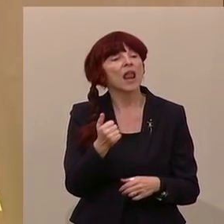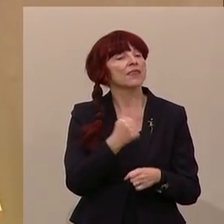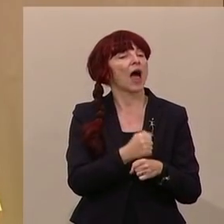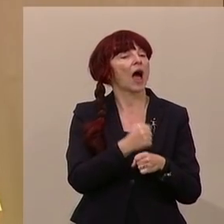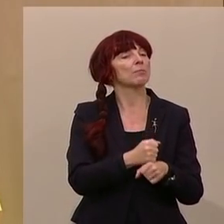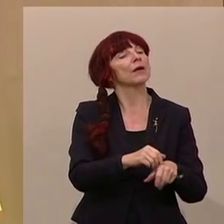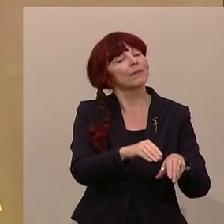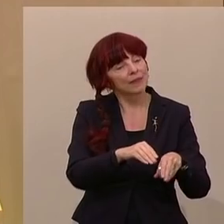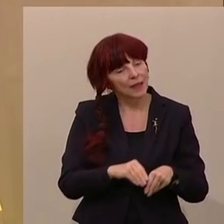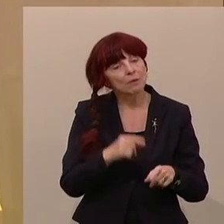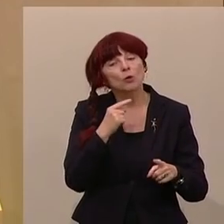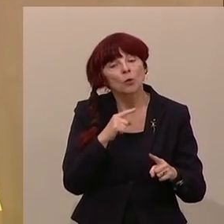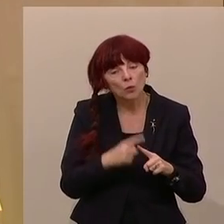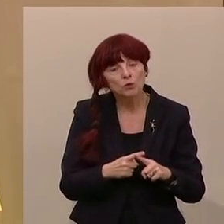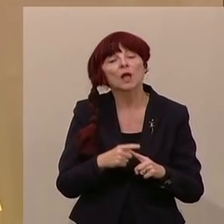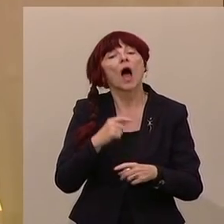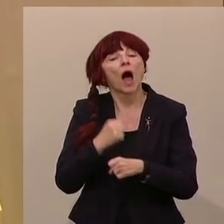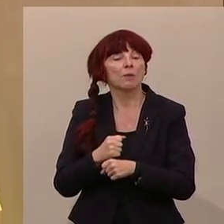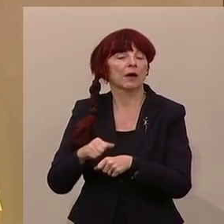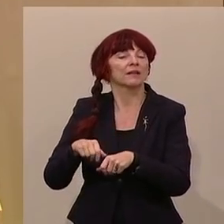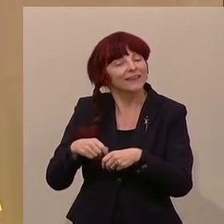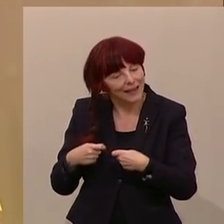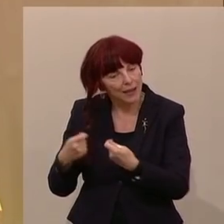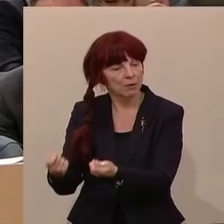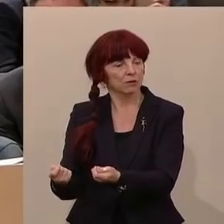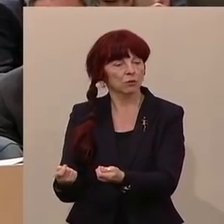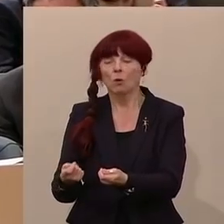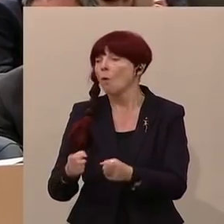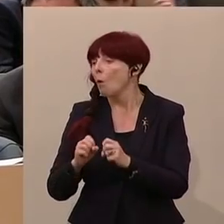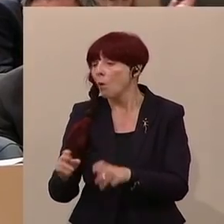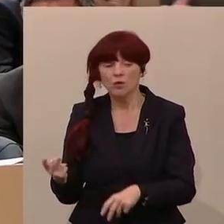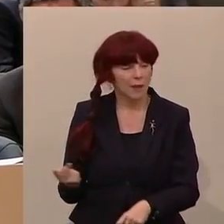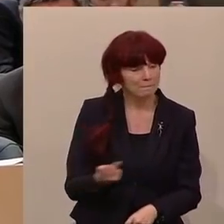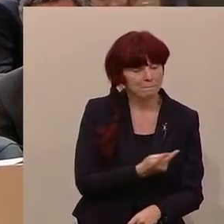allen Arbeitgebern zu danken, weil ohne beide funktioniert das System nicht.